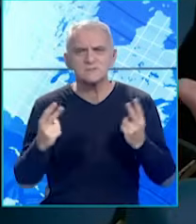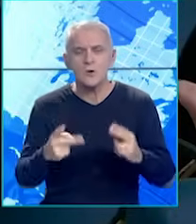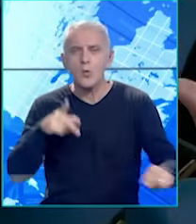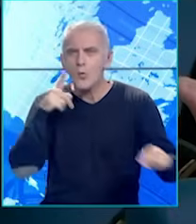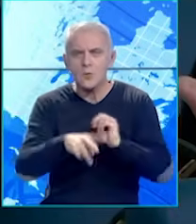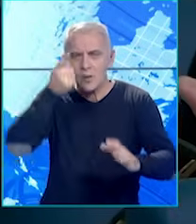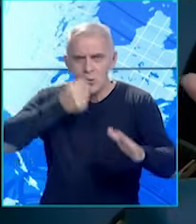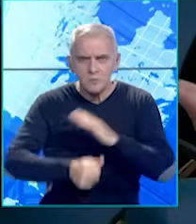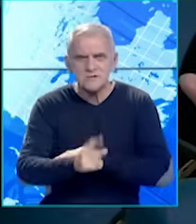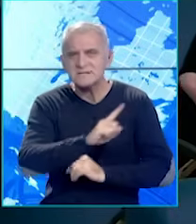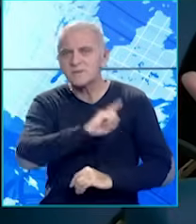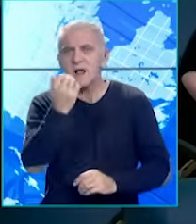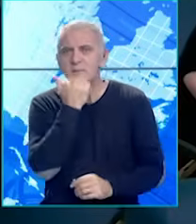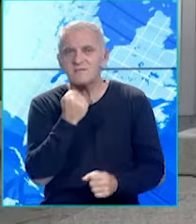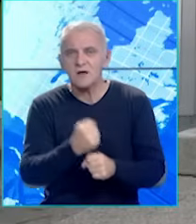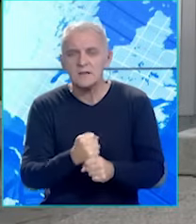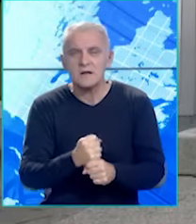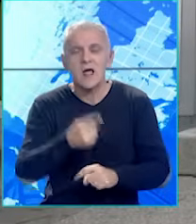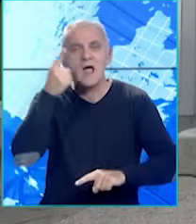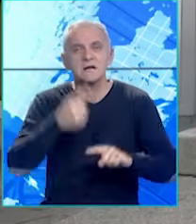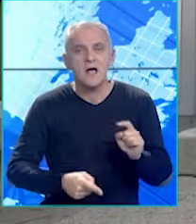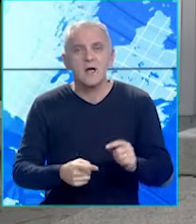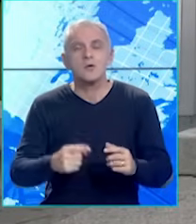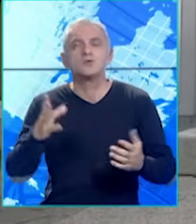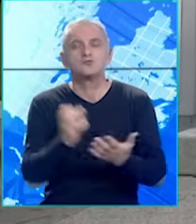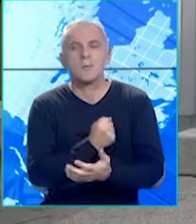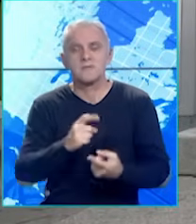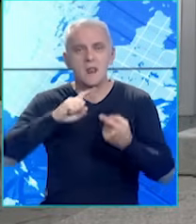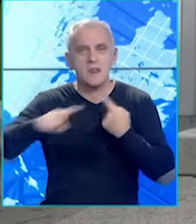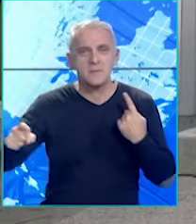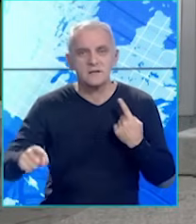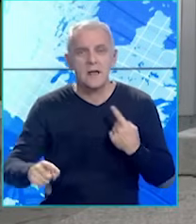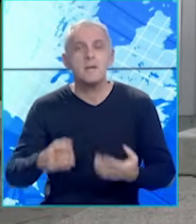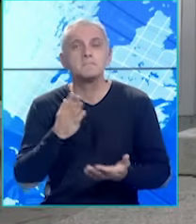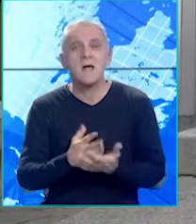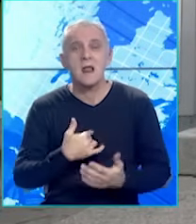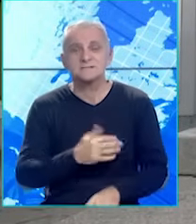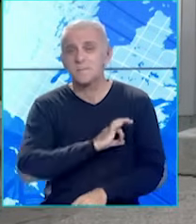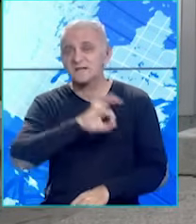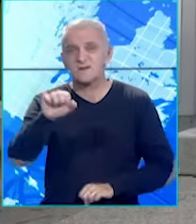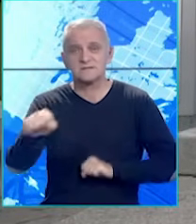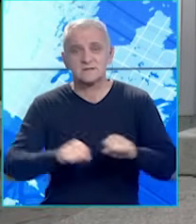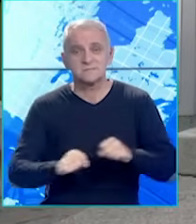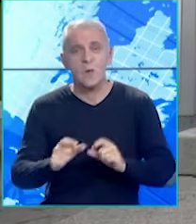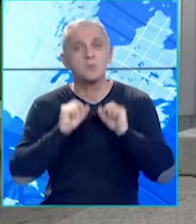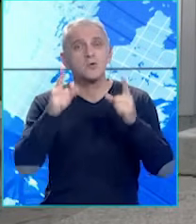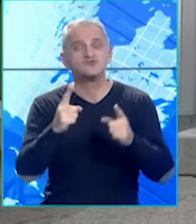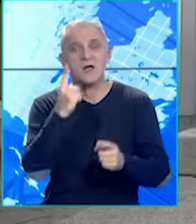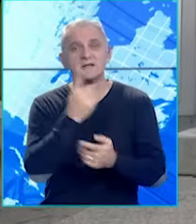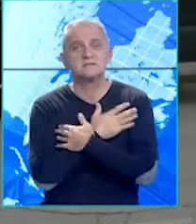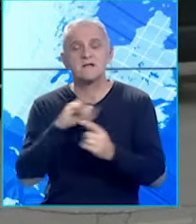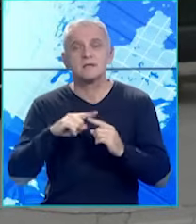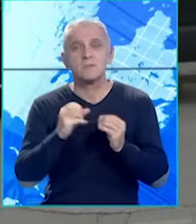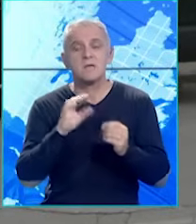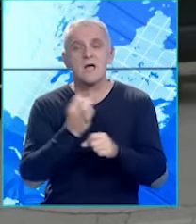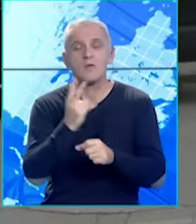ukinuti korupciju, zabraniti privatni rad te na kraju steći neprijatelje. Bila sam izvrsna direktorica, poručila Izetbegović,